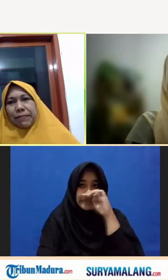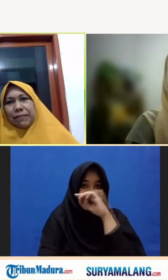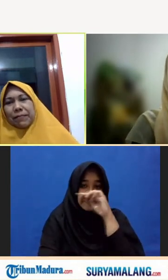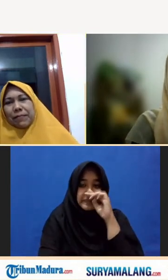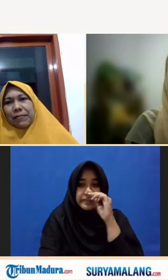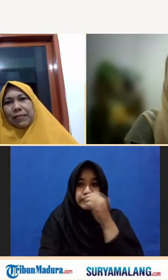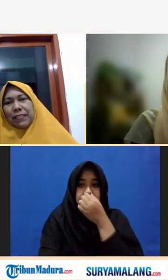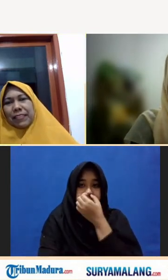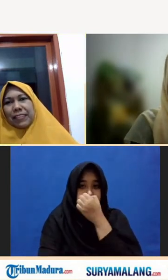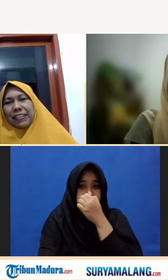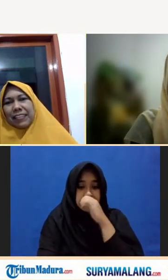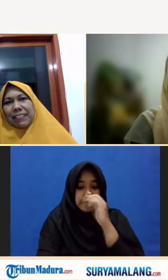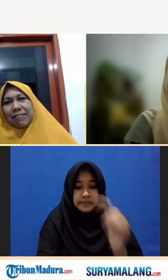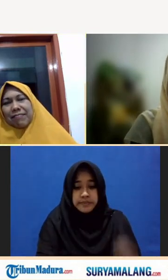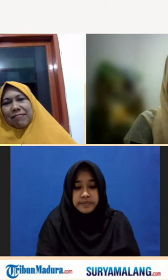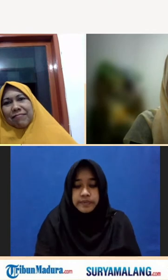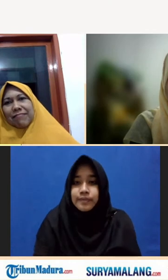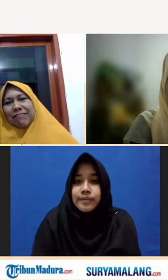Waalaikumsalam.